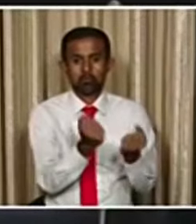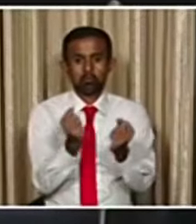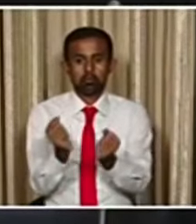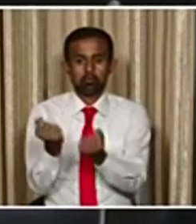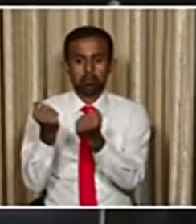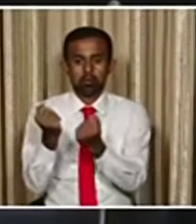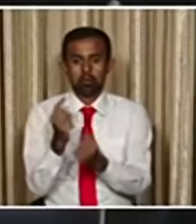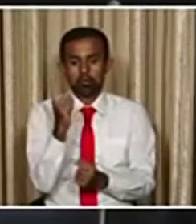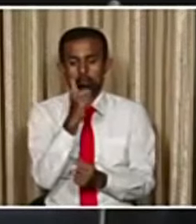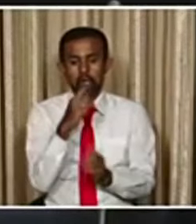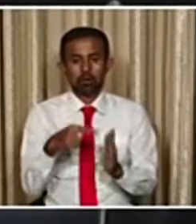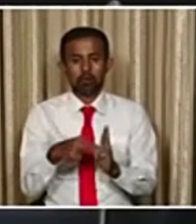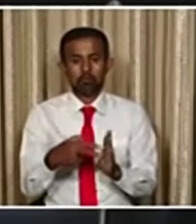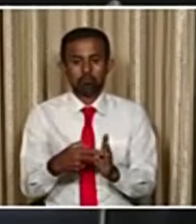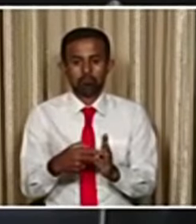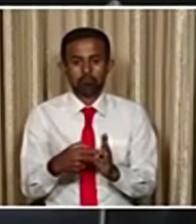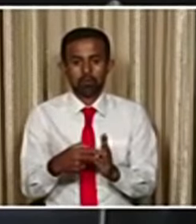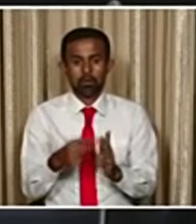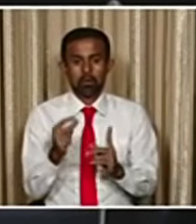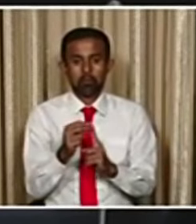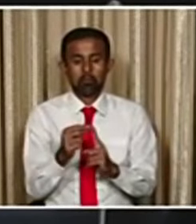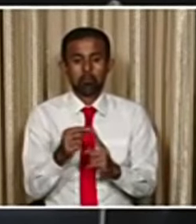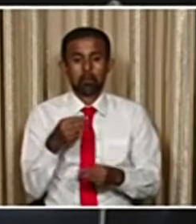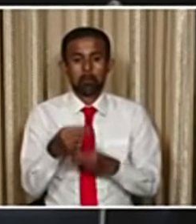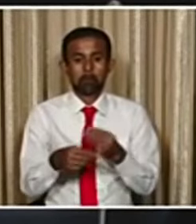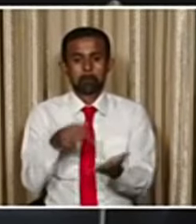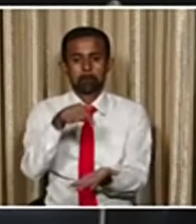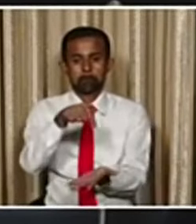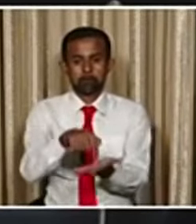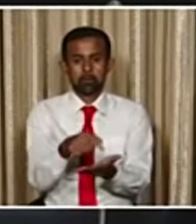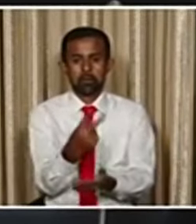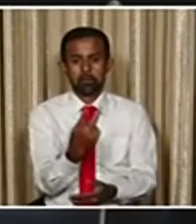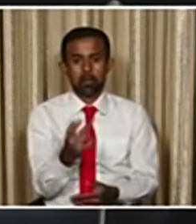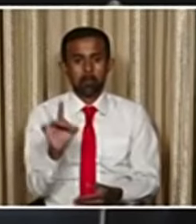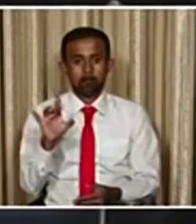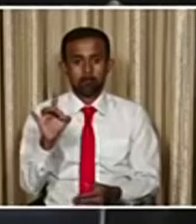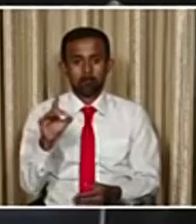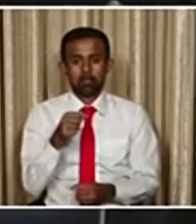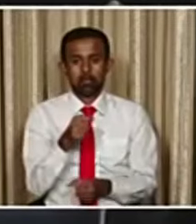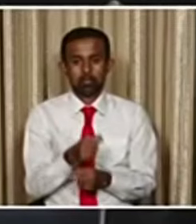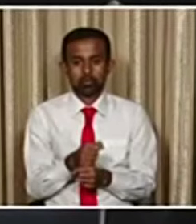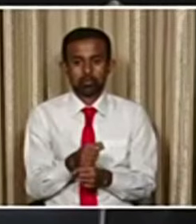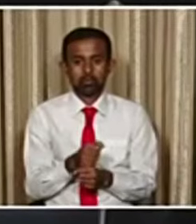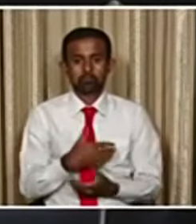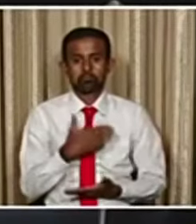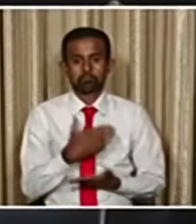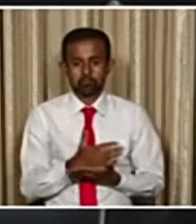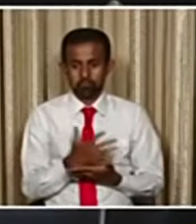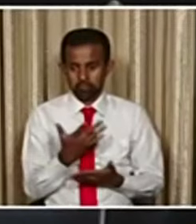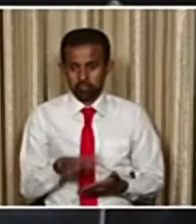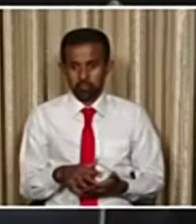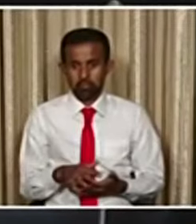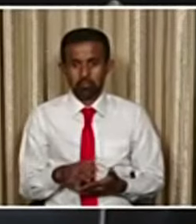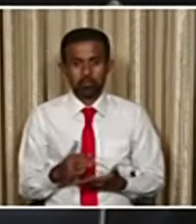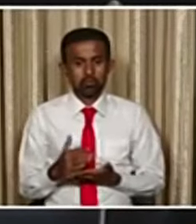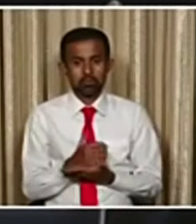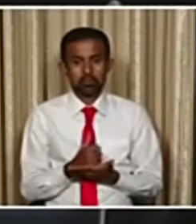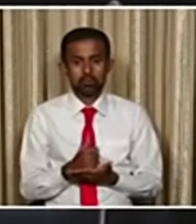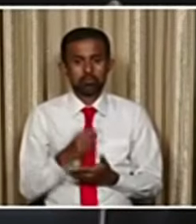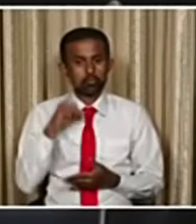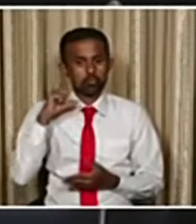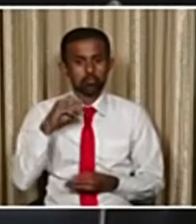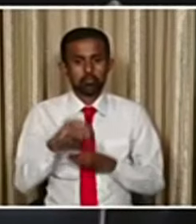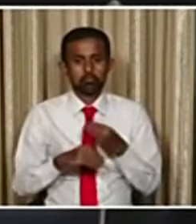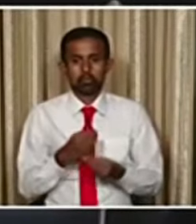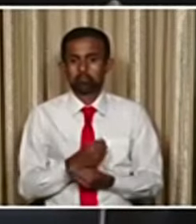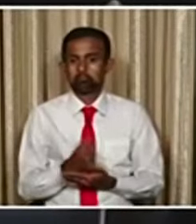කරපු පළවෙනි ව්‍යාපෘතිය පෝච්චිරි ව්‍යාපාරය 2015 ආපු රජය එක නවත්තලා දාලා සම්පූර්ණ චීන